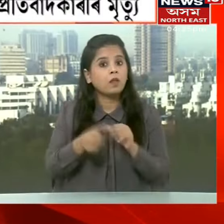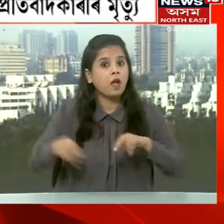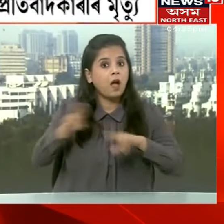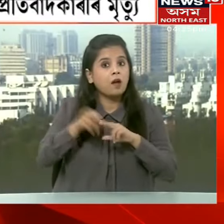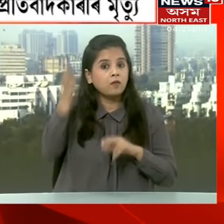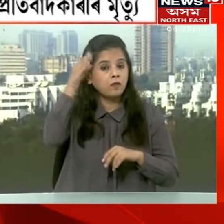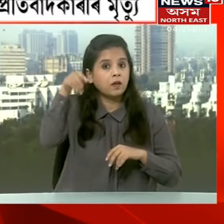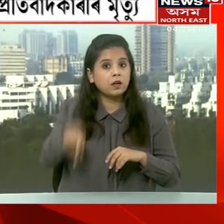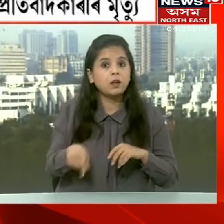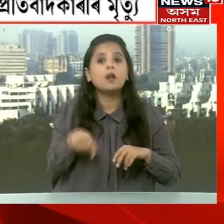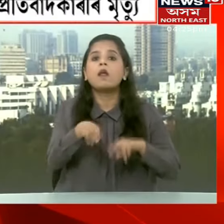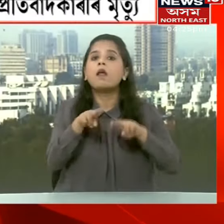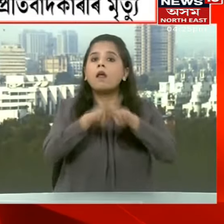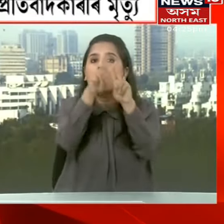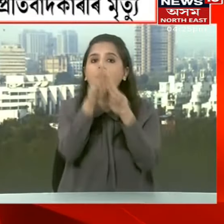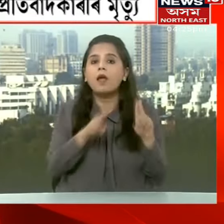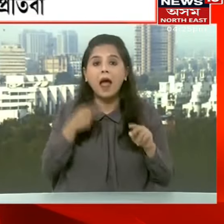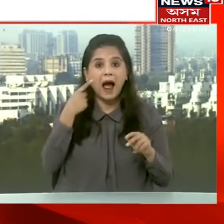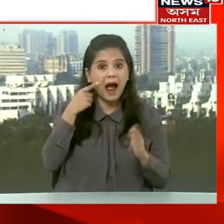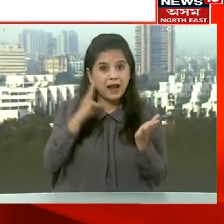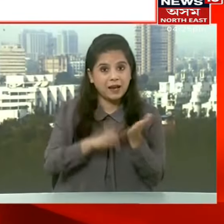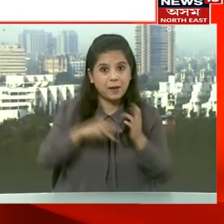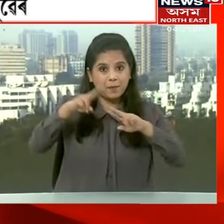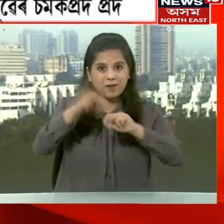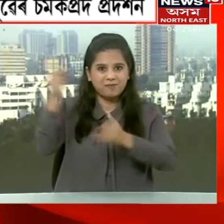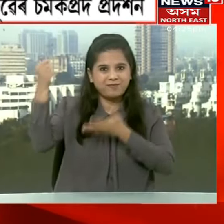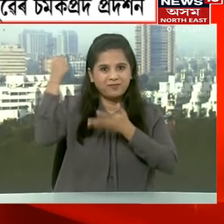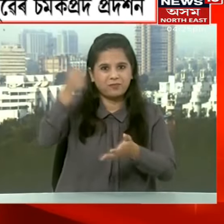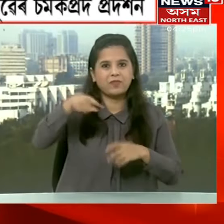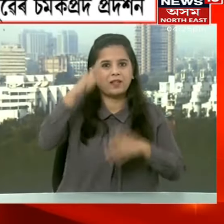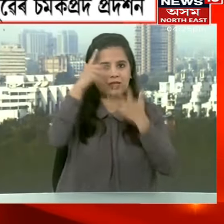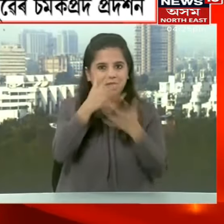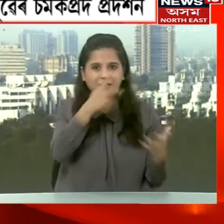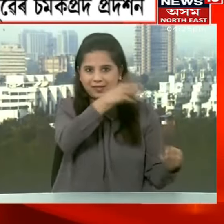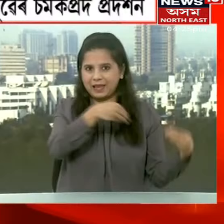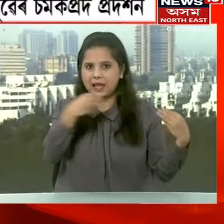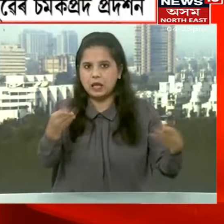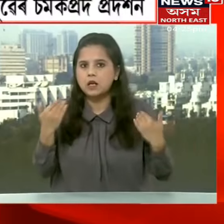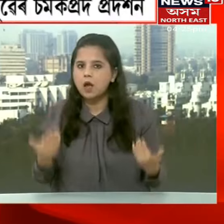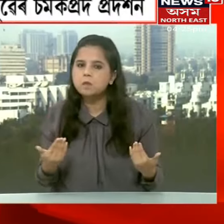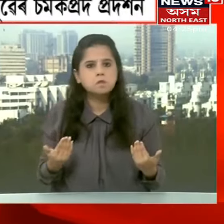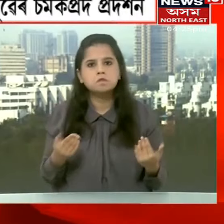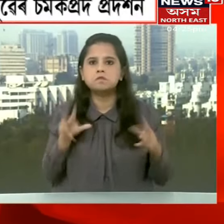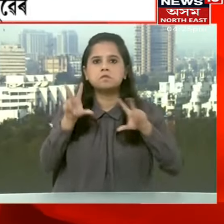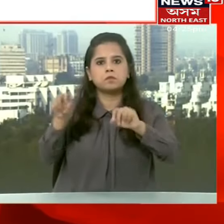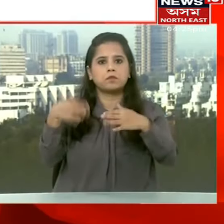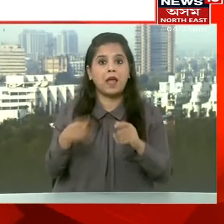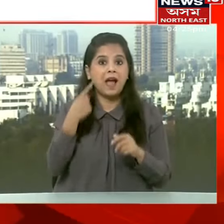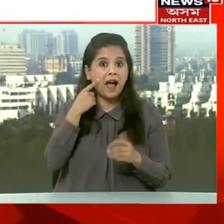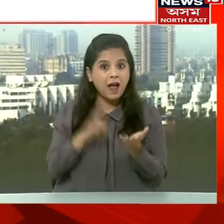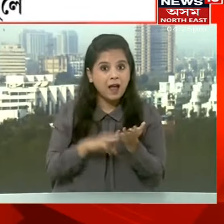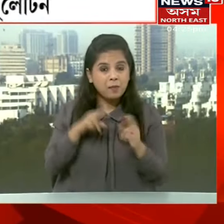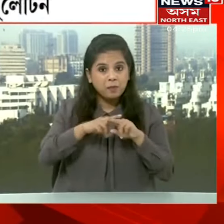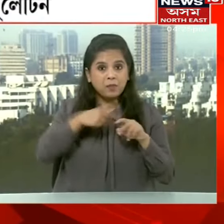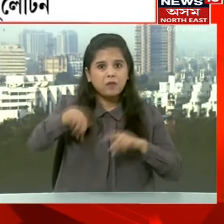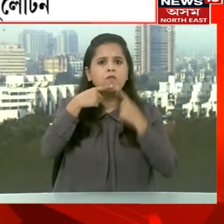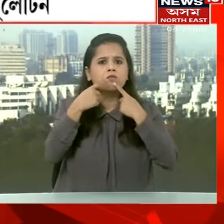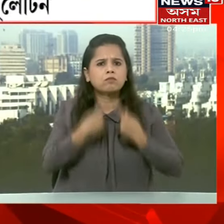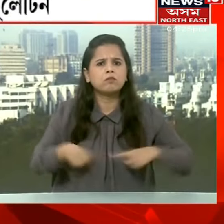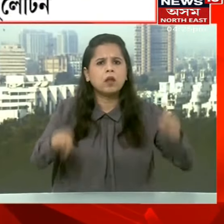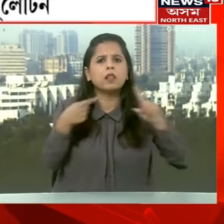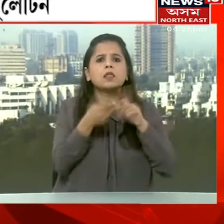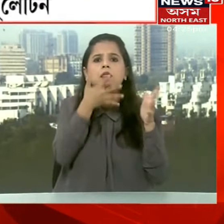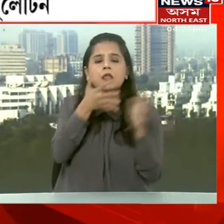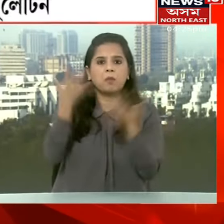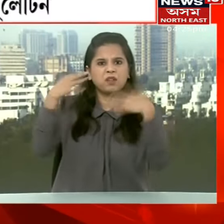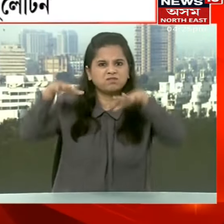अफगानिस्तान अंतर्राष्ट्रीय मुद्रा कोष अर्थात IMF के संसाधनों का उपयोग नहीं कर सकेगा। IMF ने यह घोषणा तालिबान द्वारा काबुल पर कब्जा किए